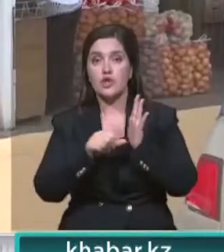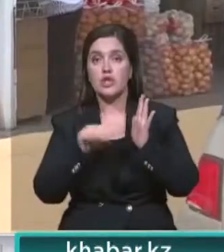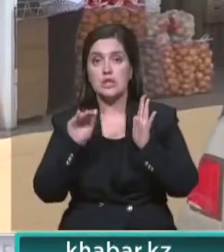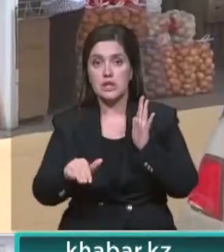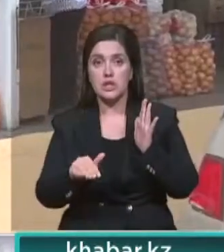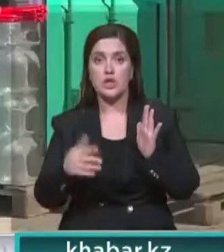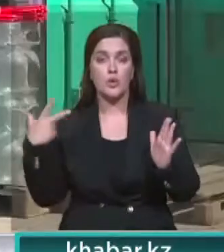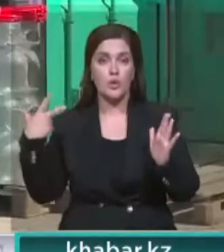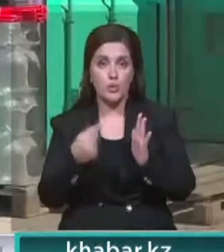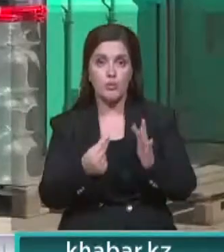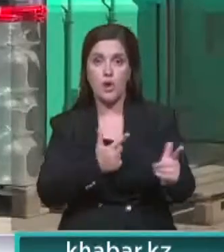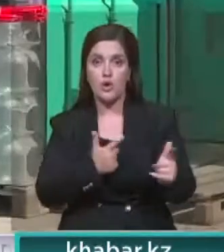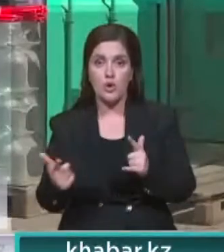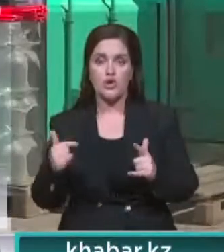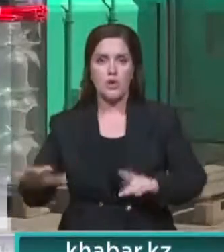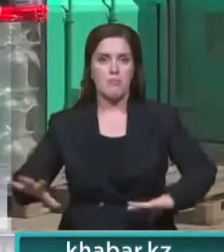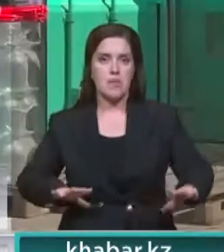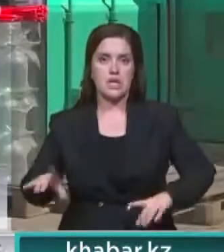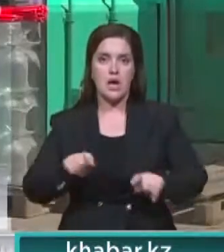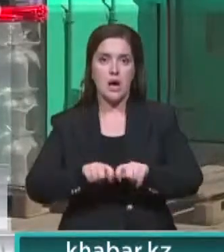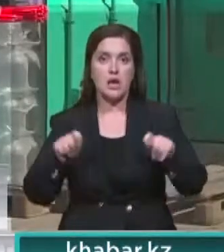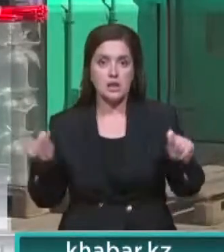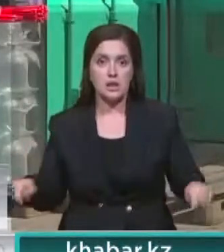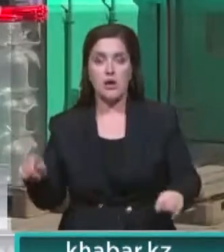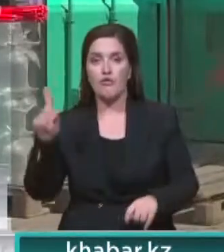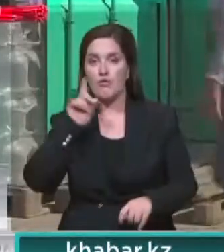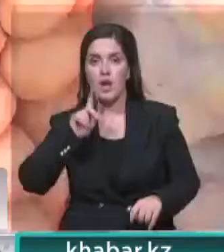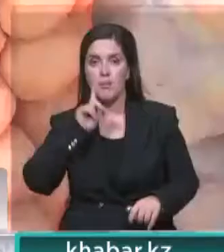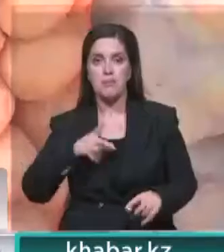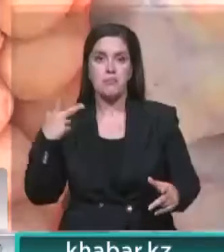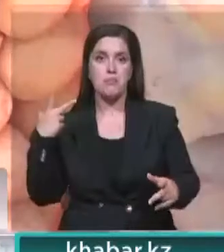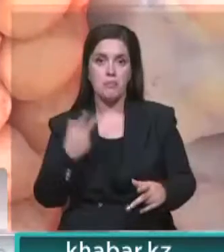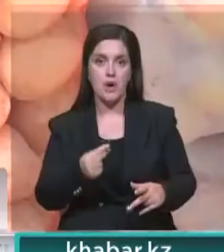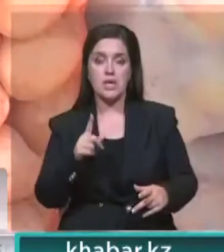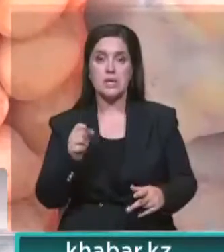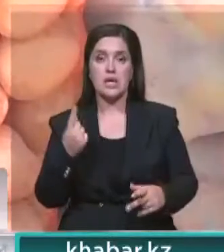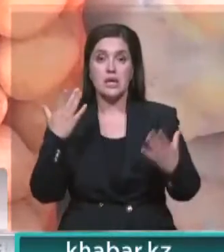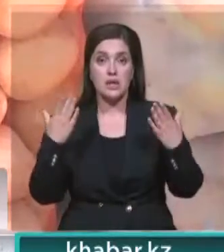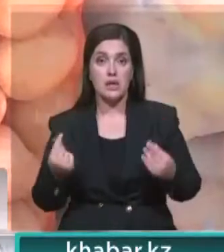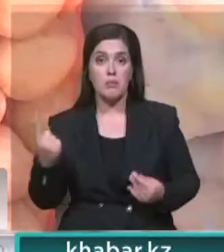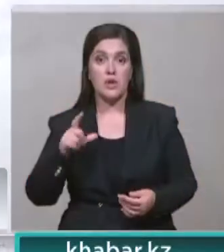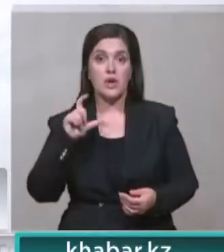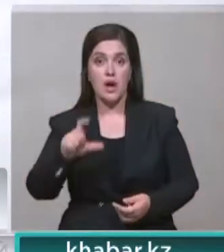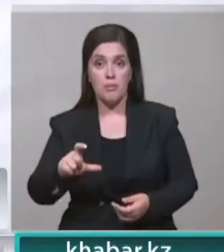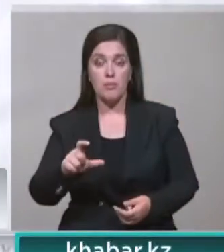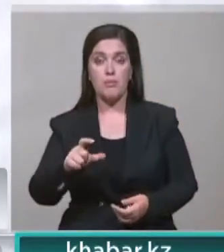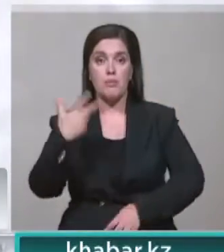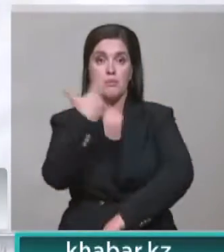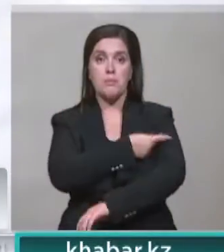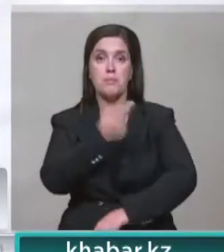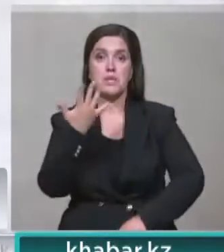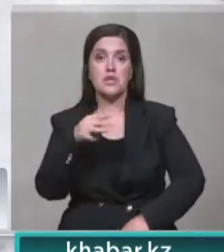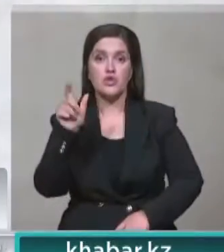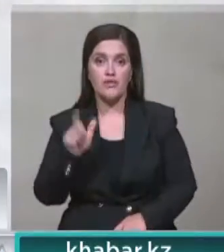жителей прививает людей на рынках на одном из таких установили временный прививочный пункт за один день первым компонентом иммунизированных